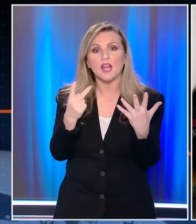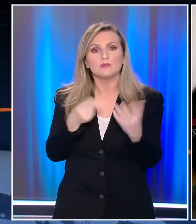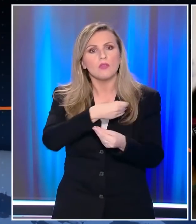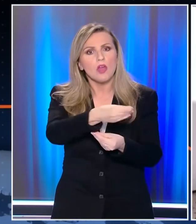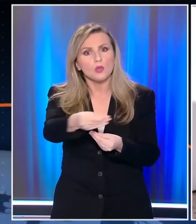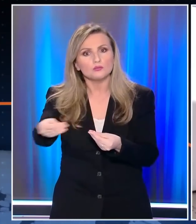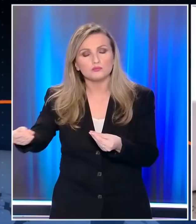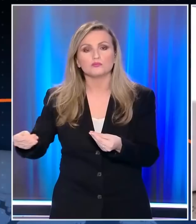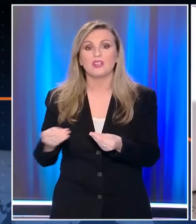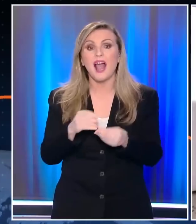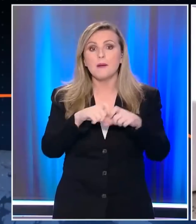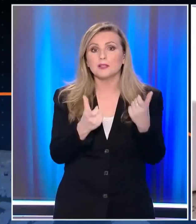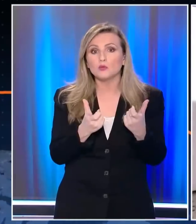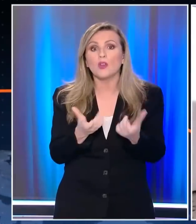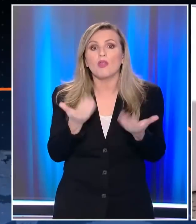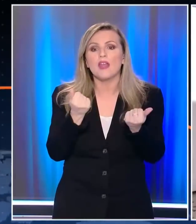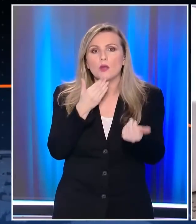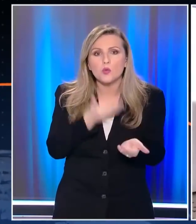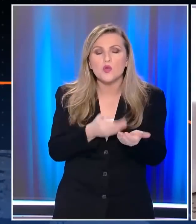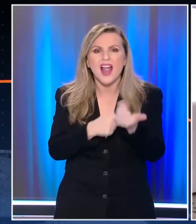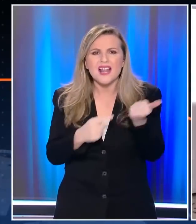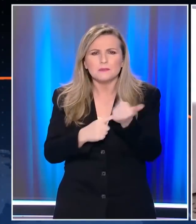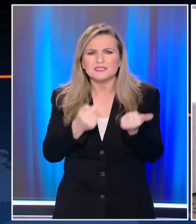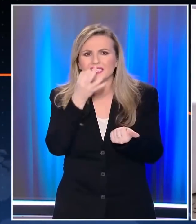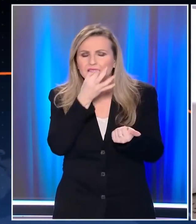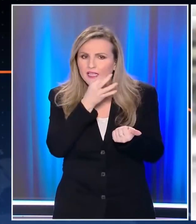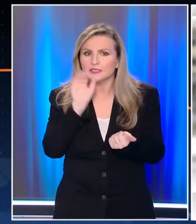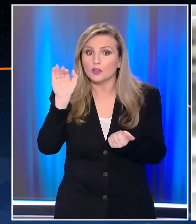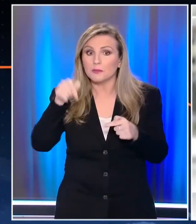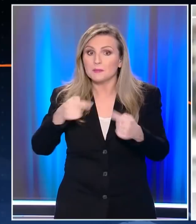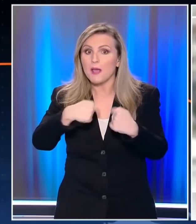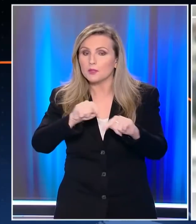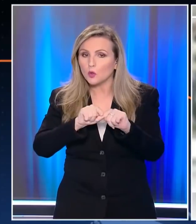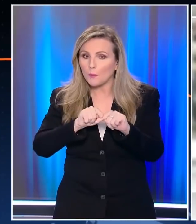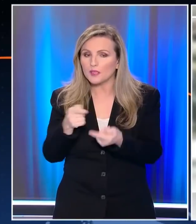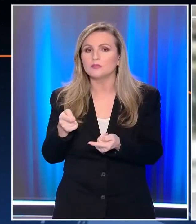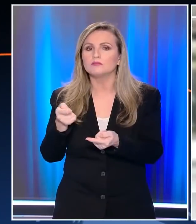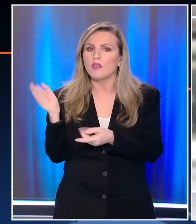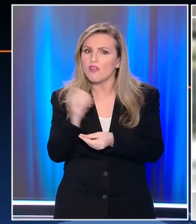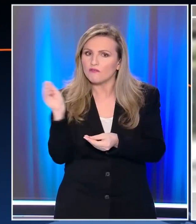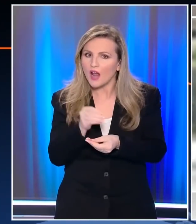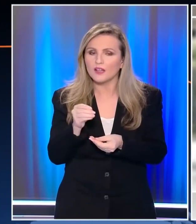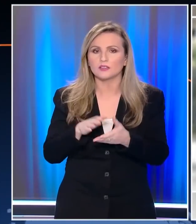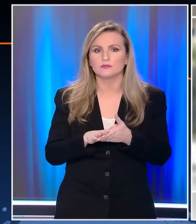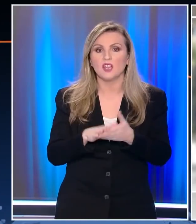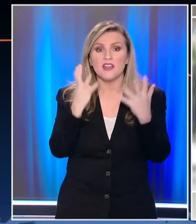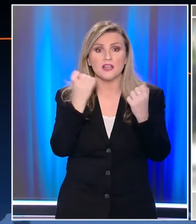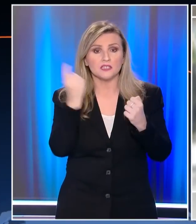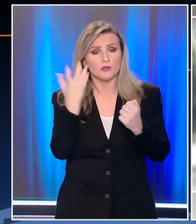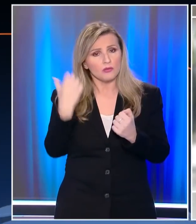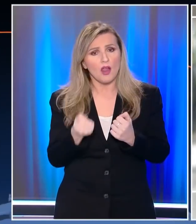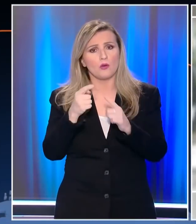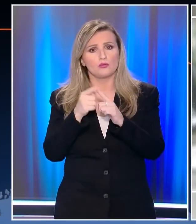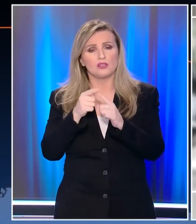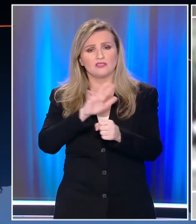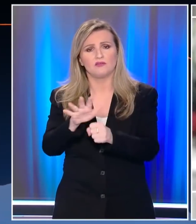που δεν έχουν απόθεμα ειδοποιούν ήδη από σήμερα τις σχολικές επιτροπές για προμήθεια. Το 90% ήδη το έχει προμηθευτεί. Μετά θεωρούμε ότι βάση